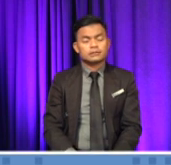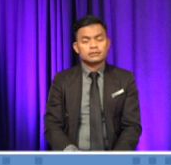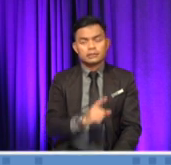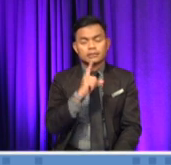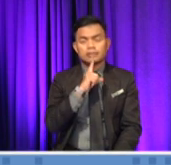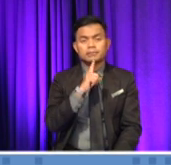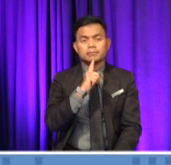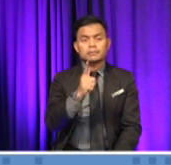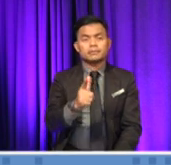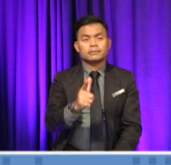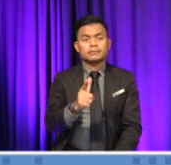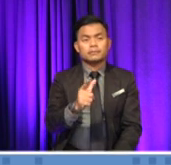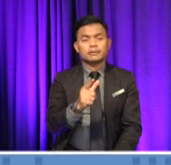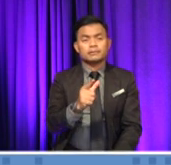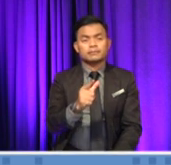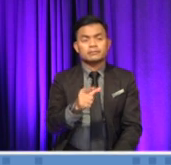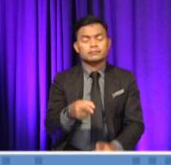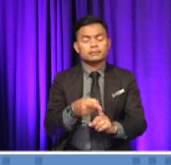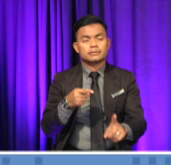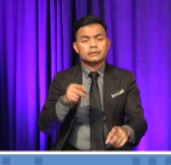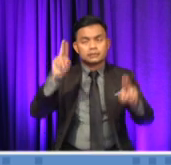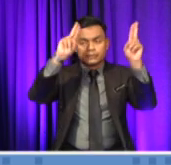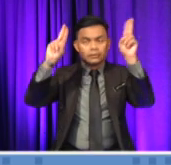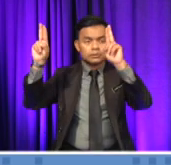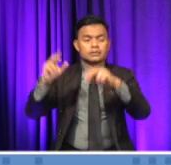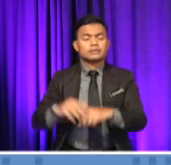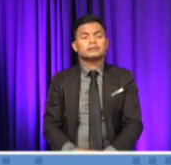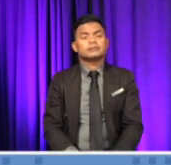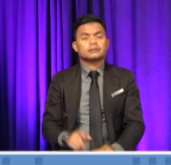udara yang semampai ke situ oke